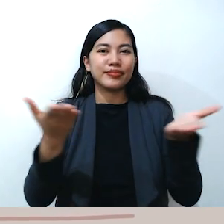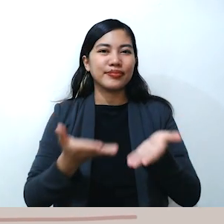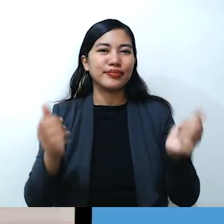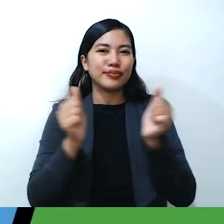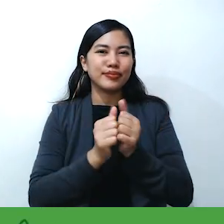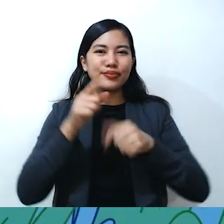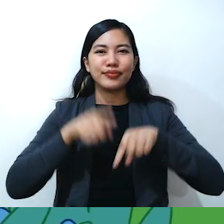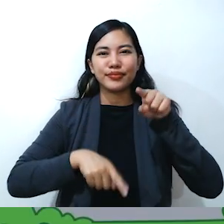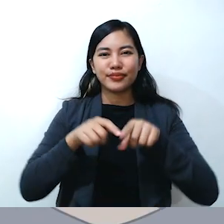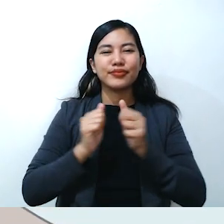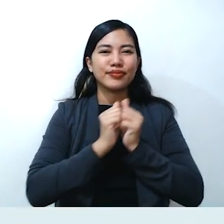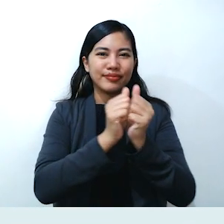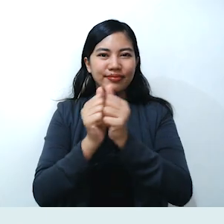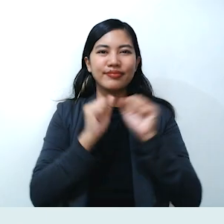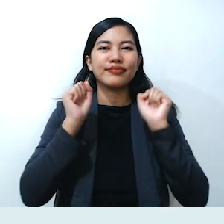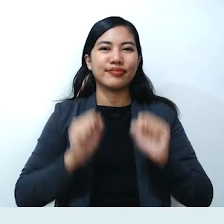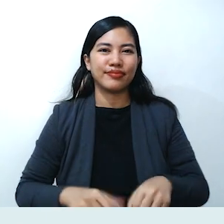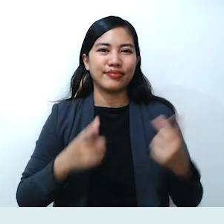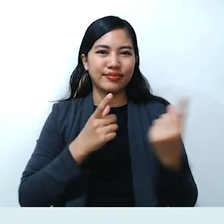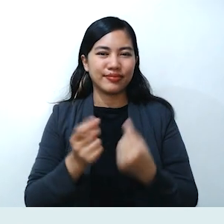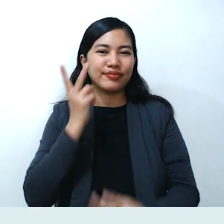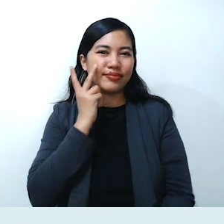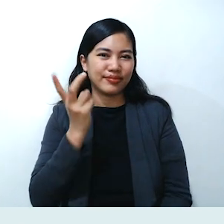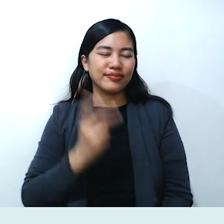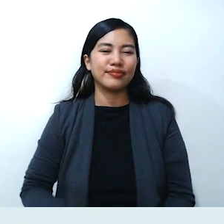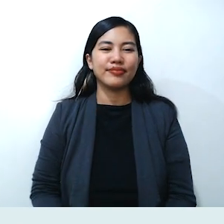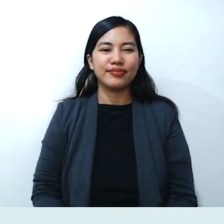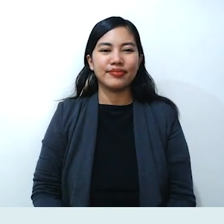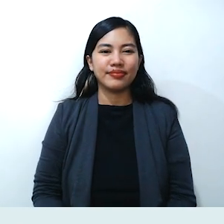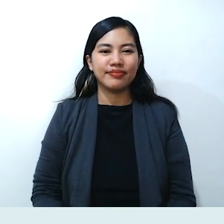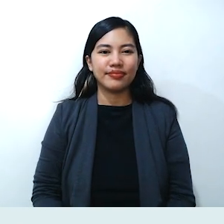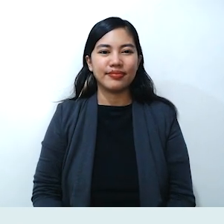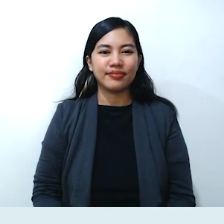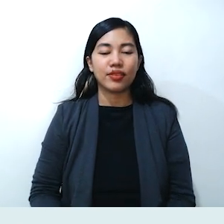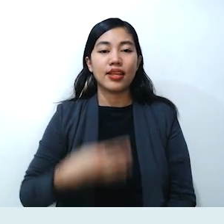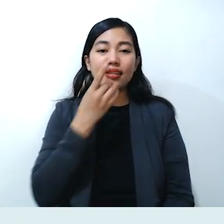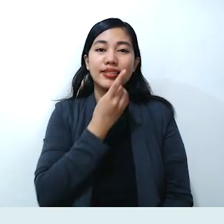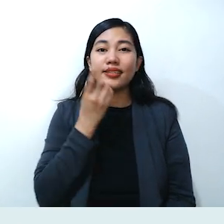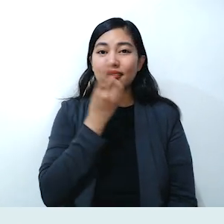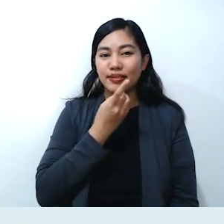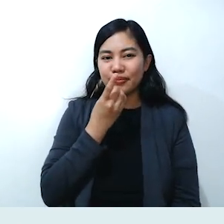learn, but I'm here with my besties. Together we're on top of this, you'll see.